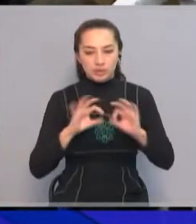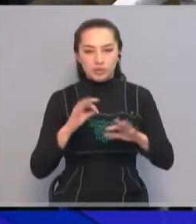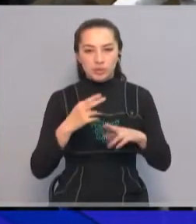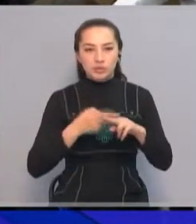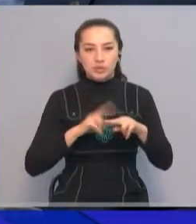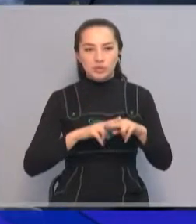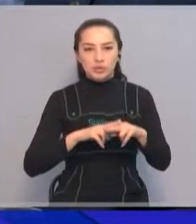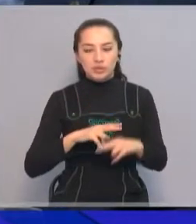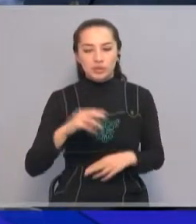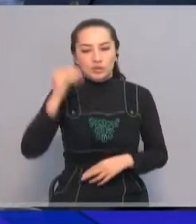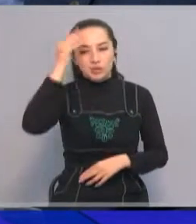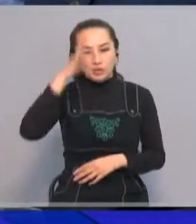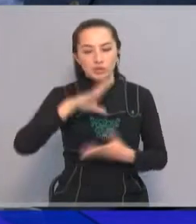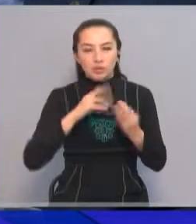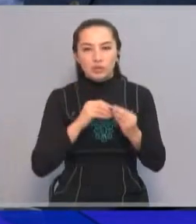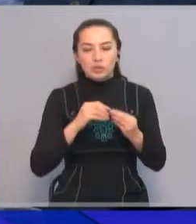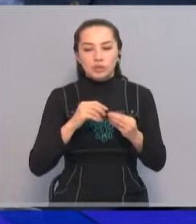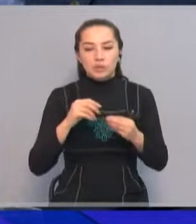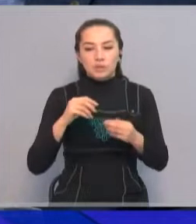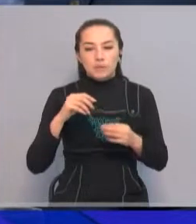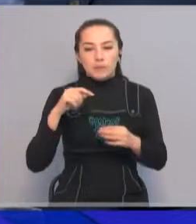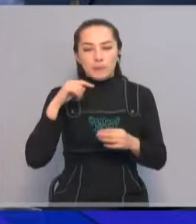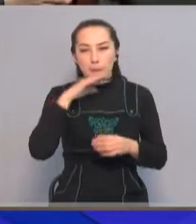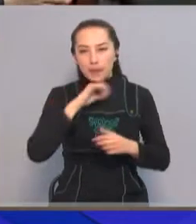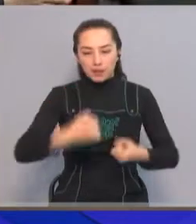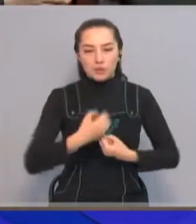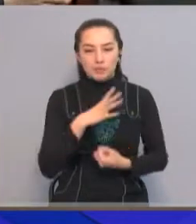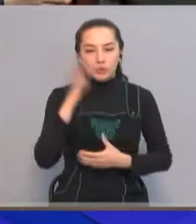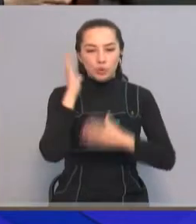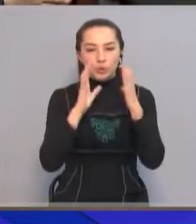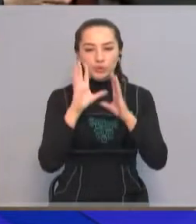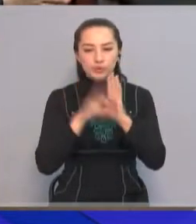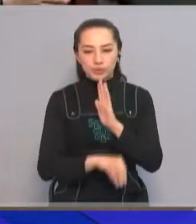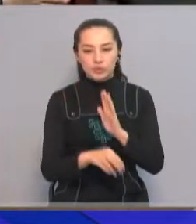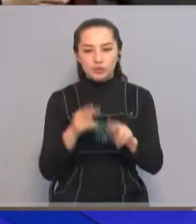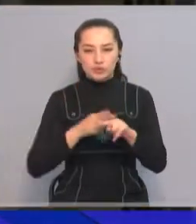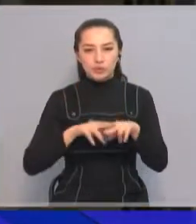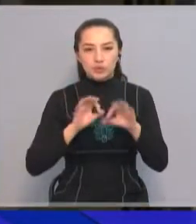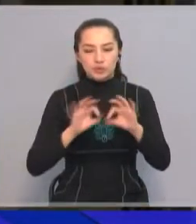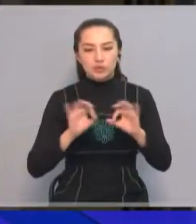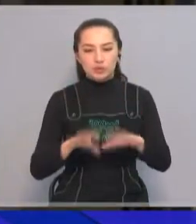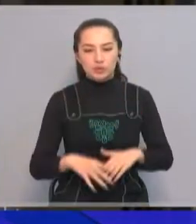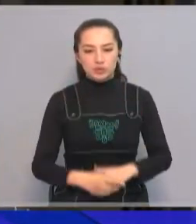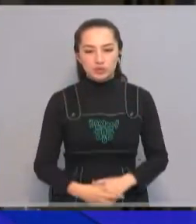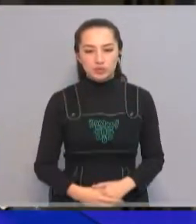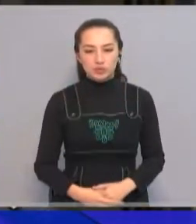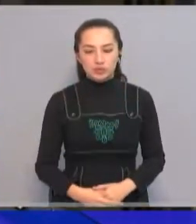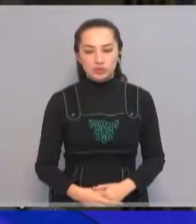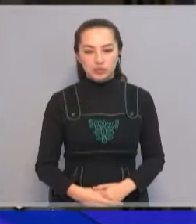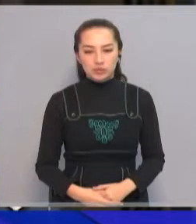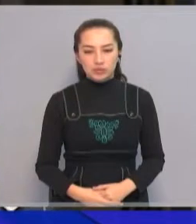Бұл ретте білім алған шаңырағымның қолдауы көп болды дейді Бибосынов. Университет маған үлкен қолдау